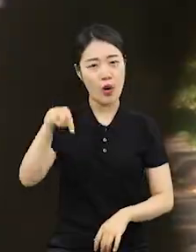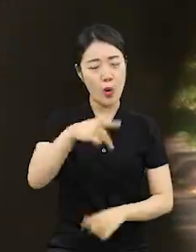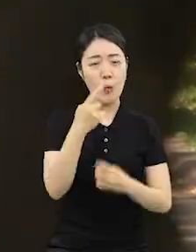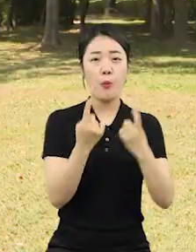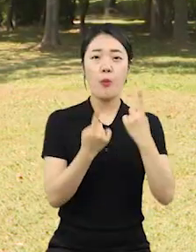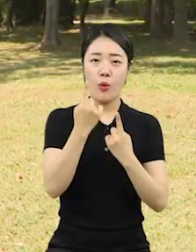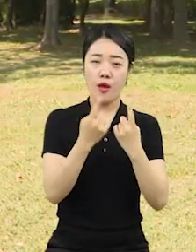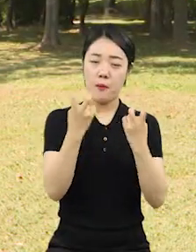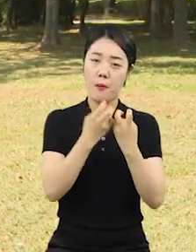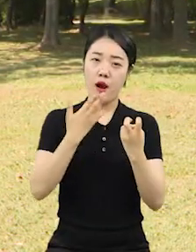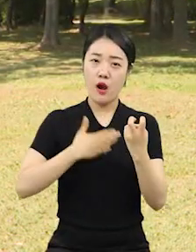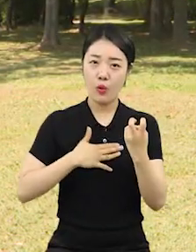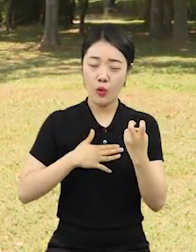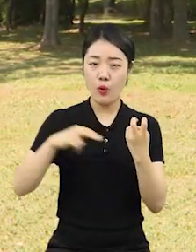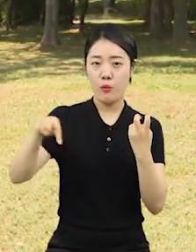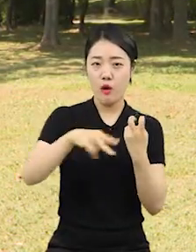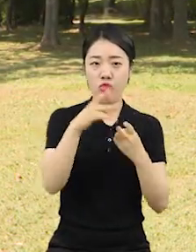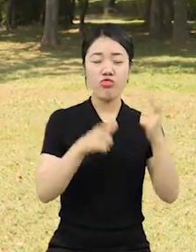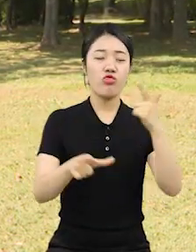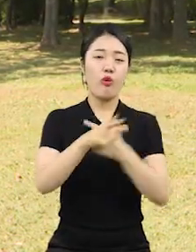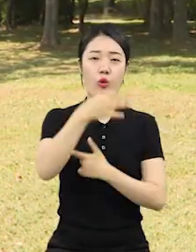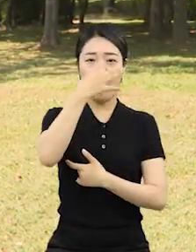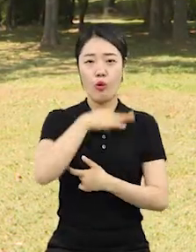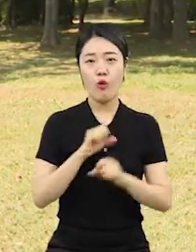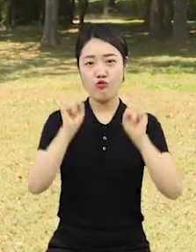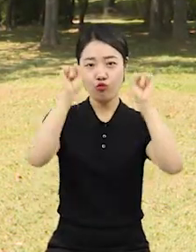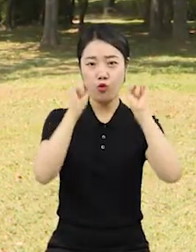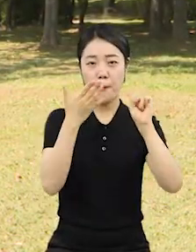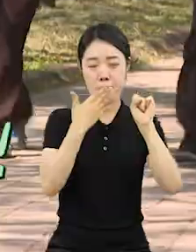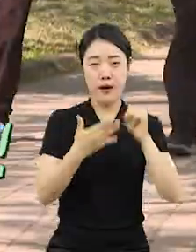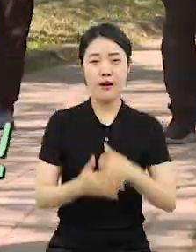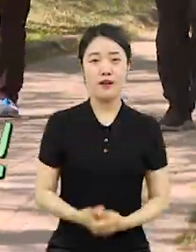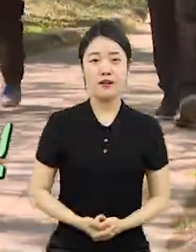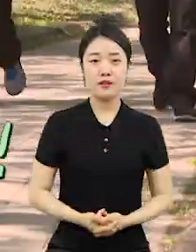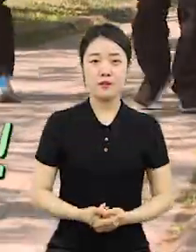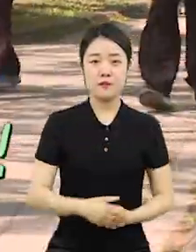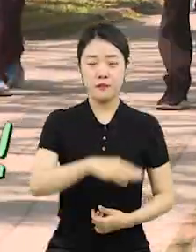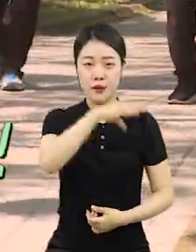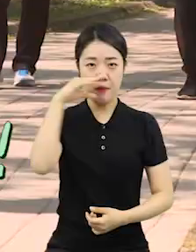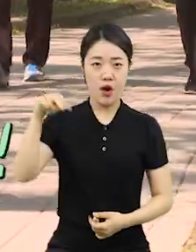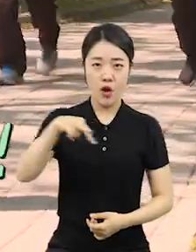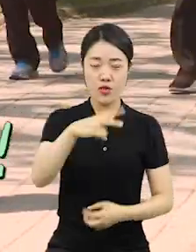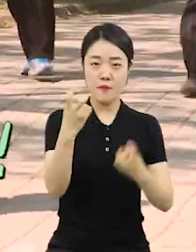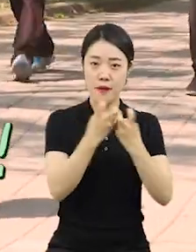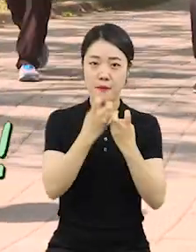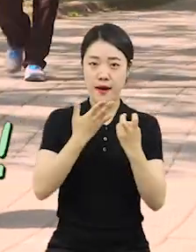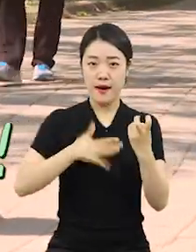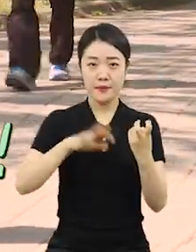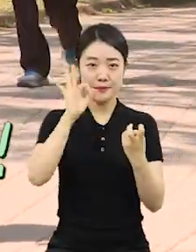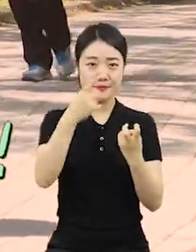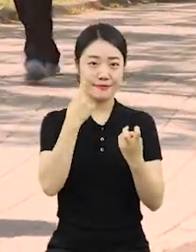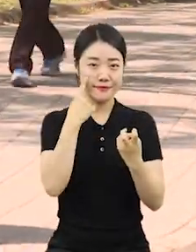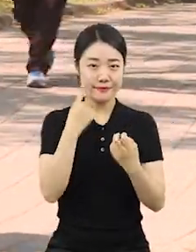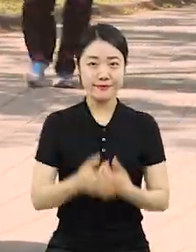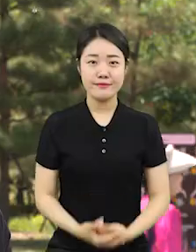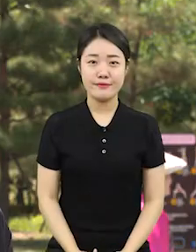것보다 방법을 알고 걸으면 더욱 효과적인 운동이 될 수 있다고 하죠. 바르게 걷는 방법 같이 알아볼까요?